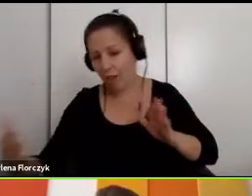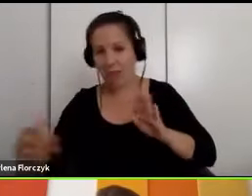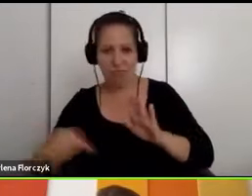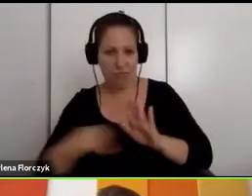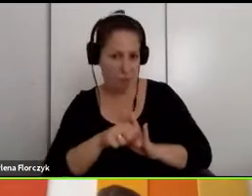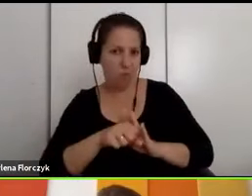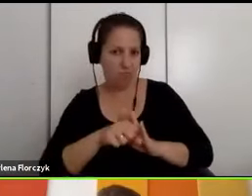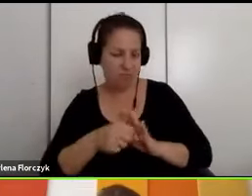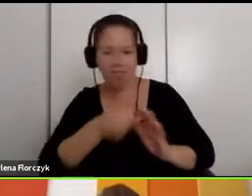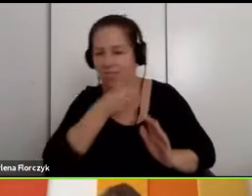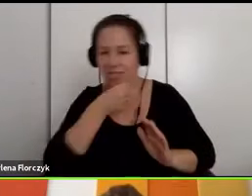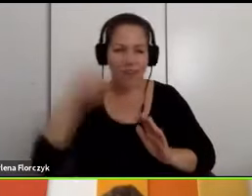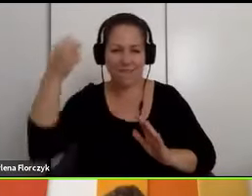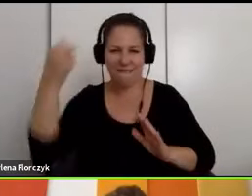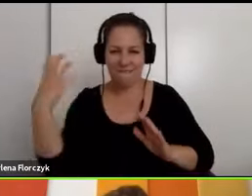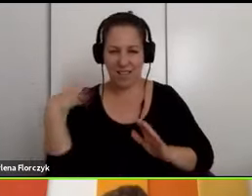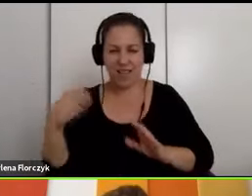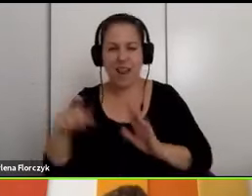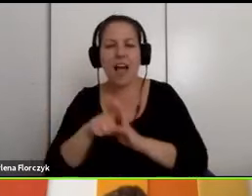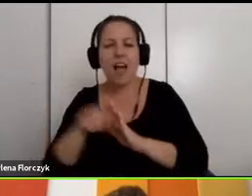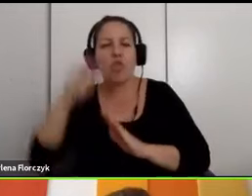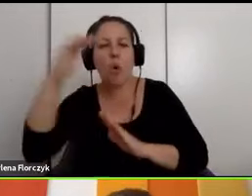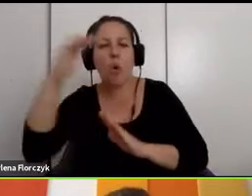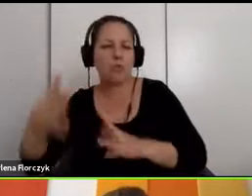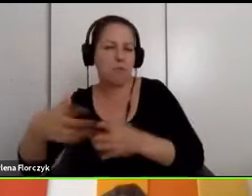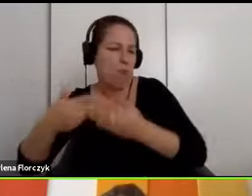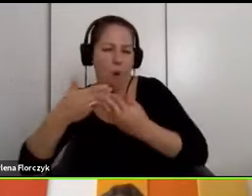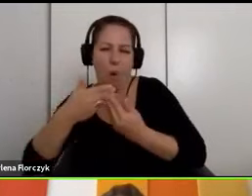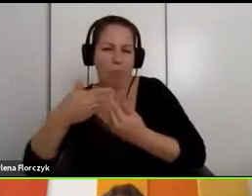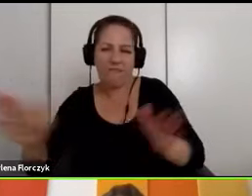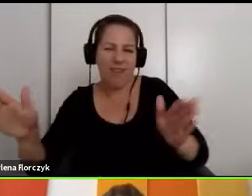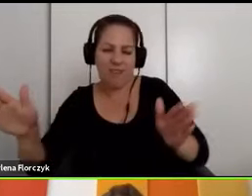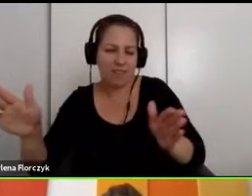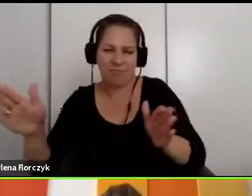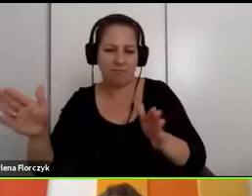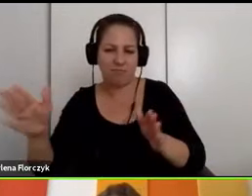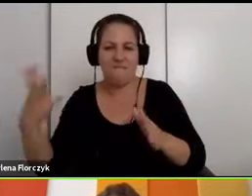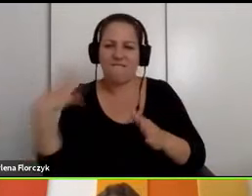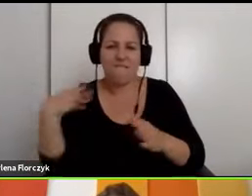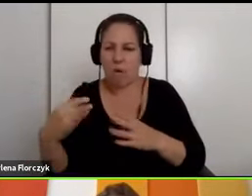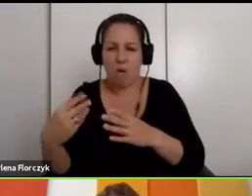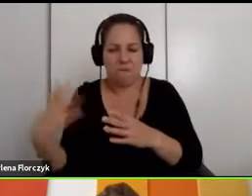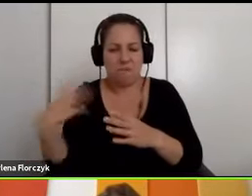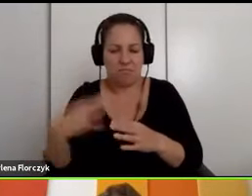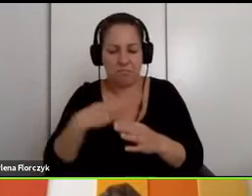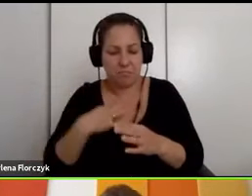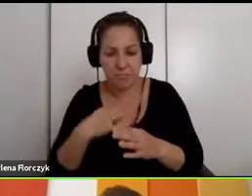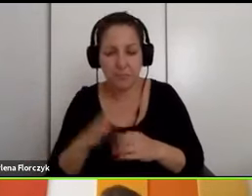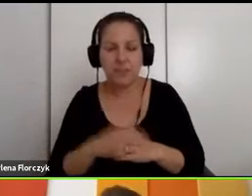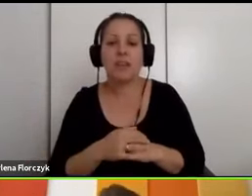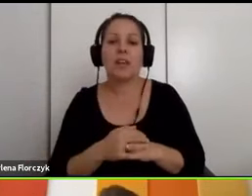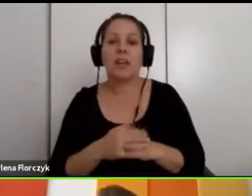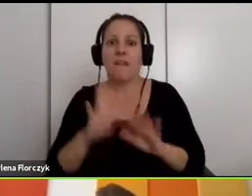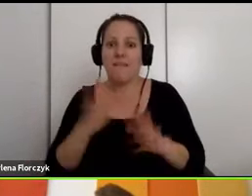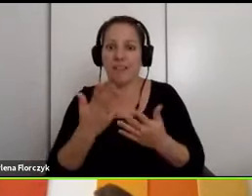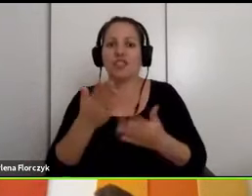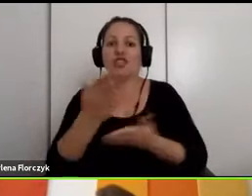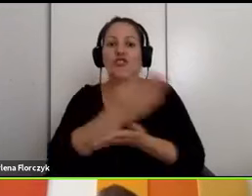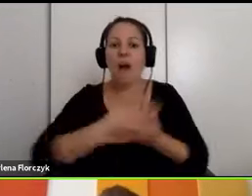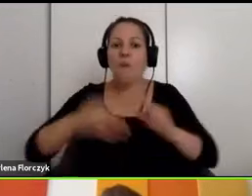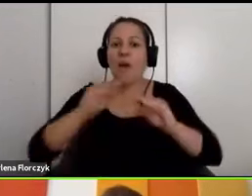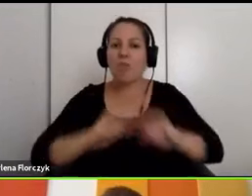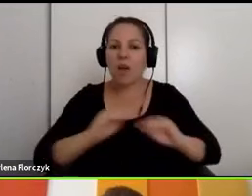do najstarszego wieku, bo ta grupa dla dorosłych jakby jest otwarta wiekowo. Więc dział edukacji